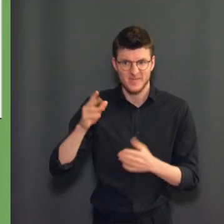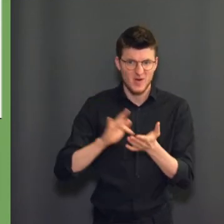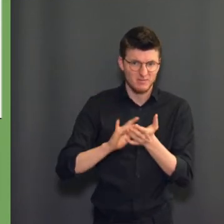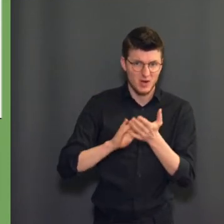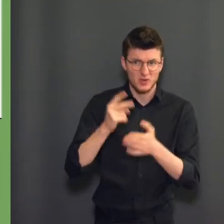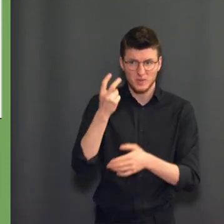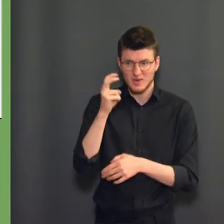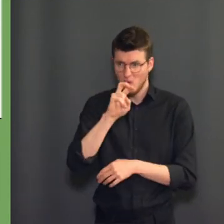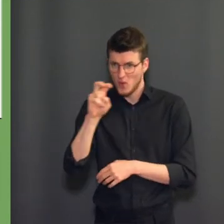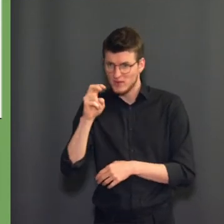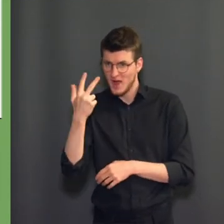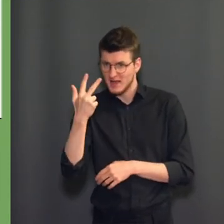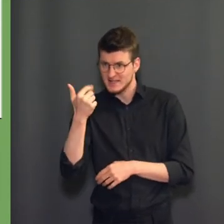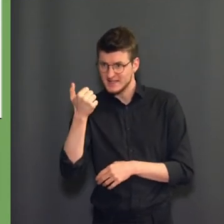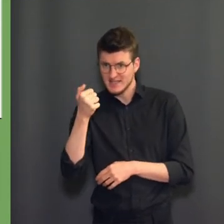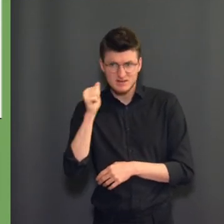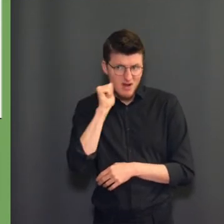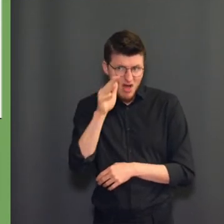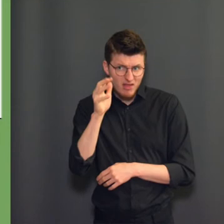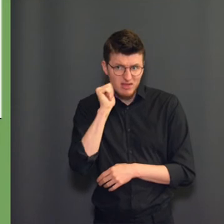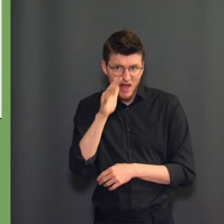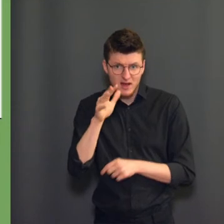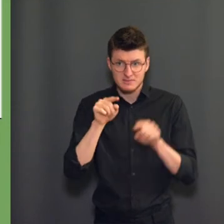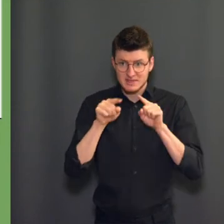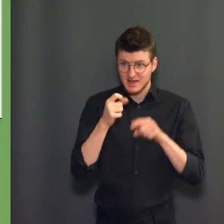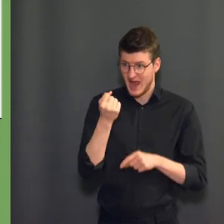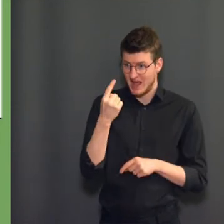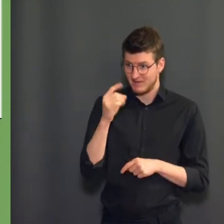is 11% meer dan vorige week.